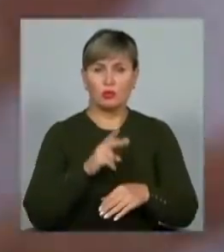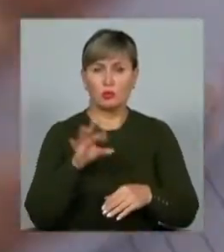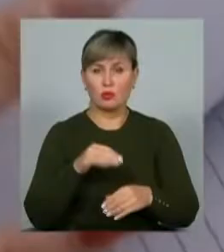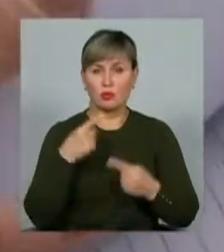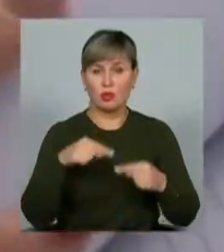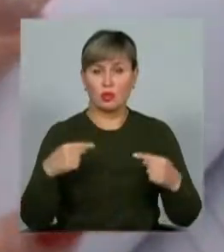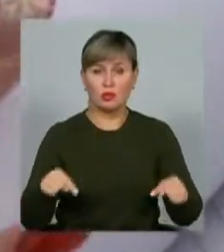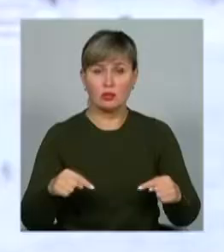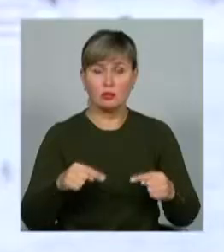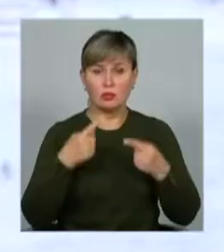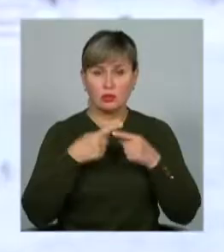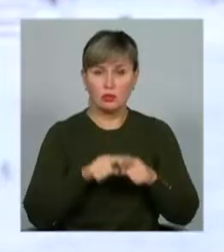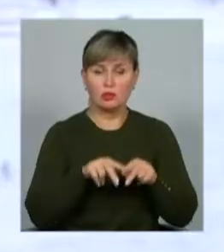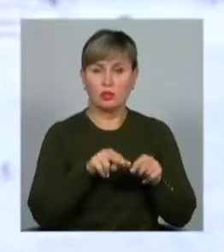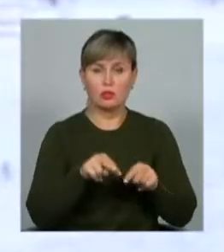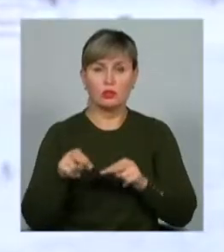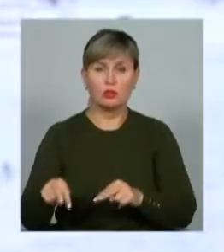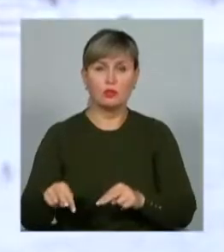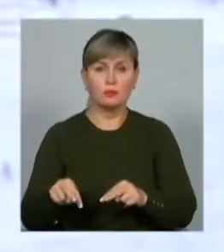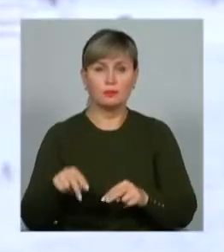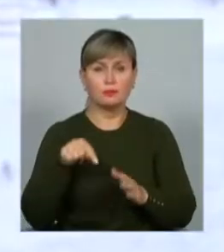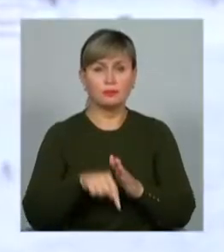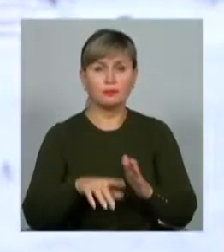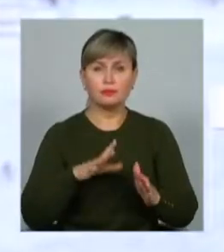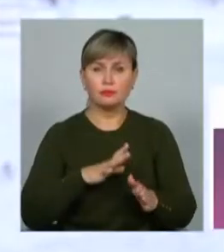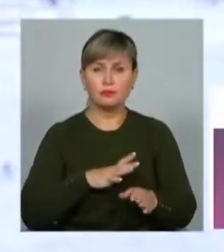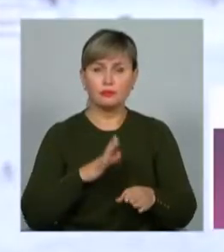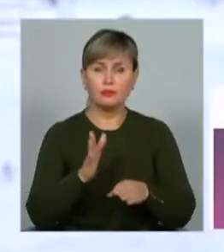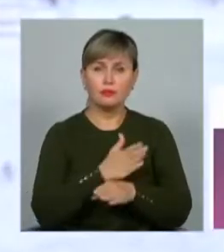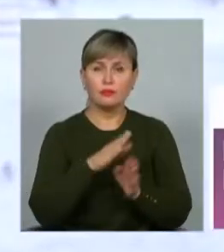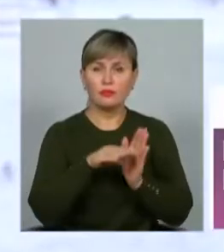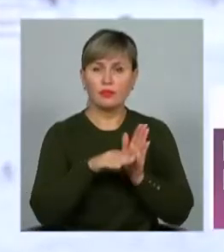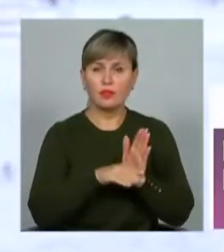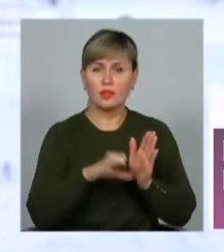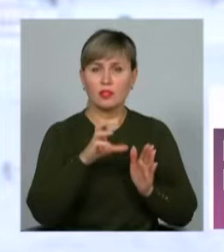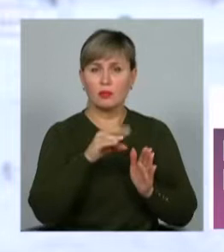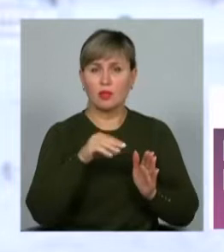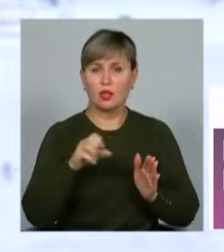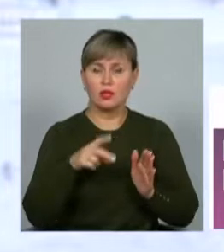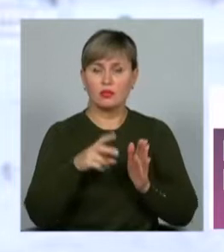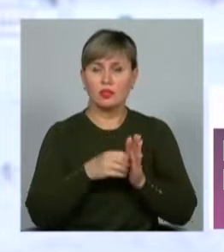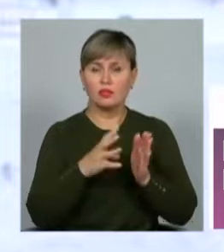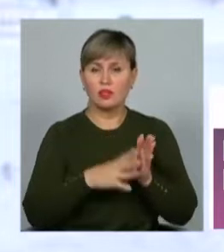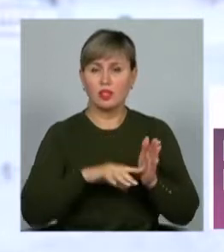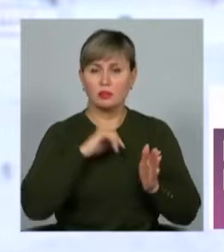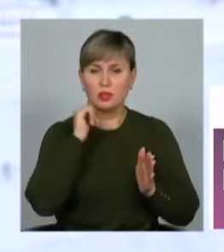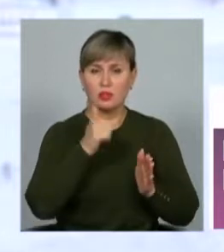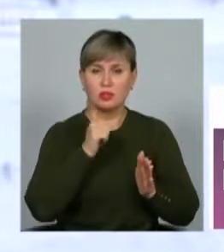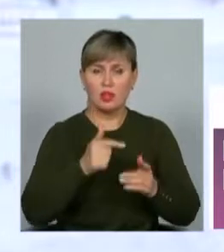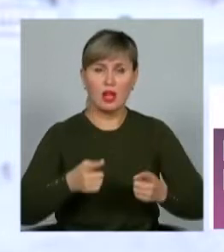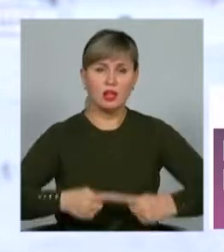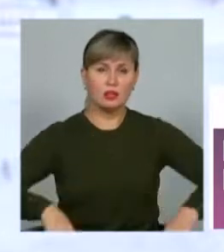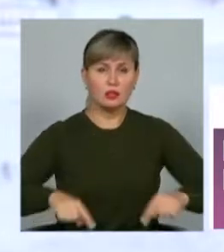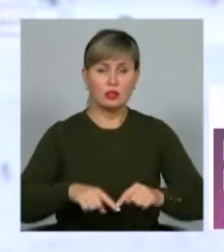и техническим надзором. Здесь было разделение сметы. Значит, в 2019 году подрядная